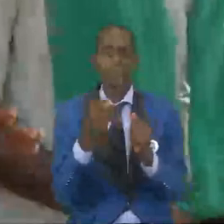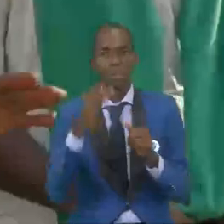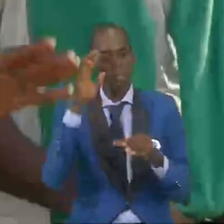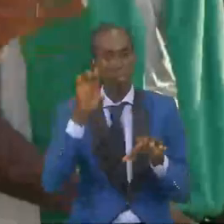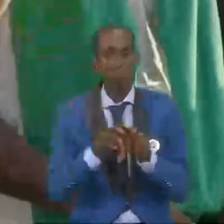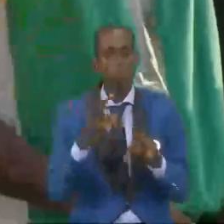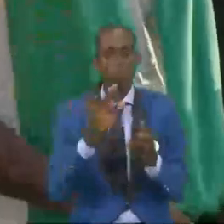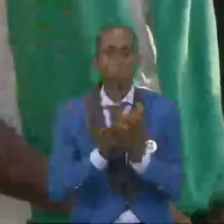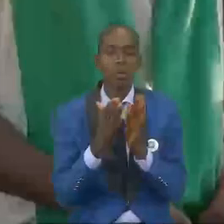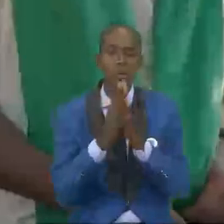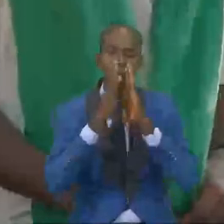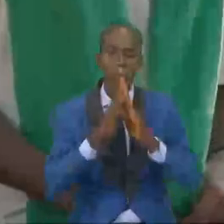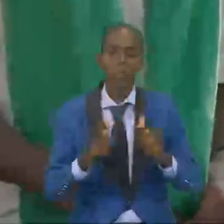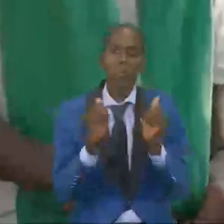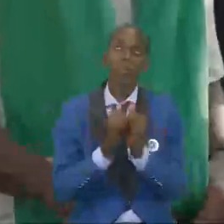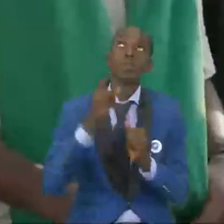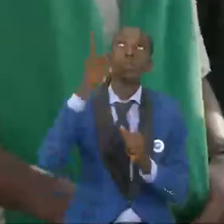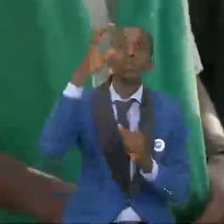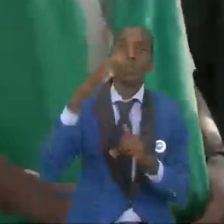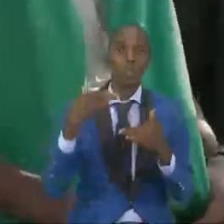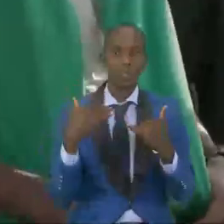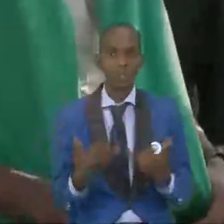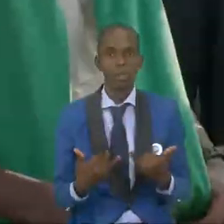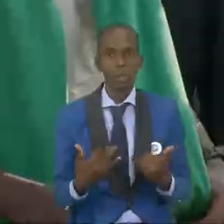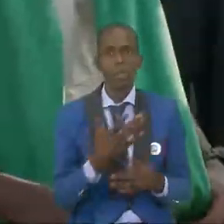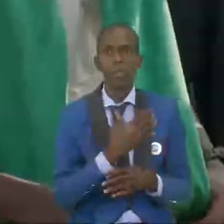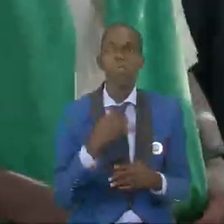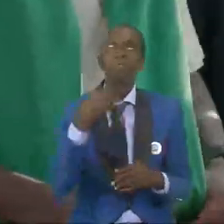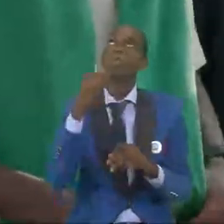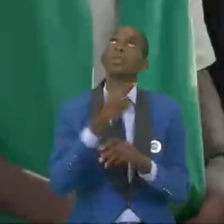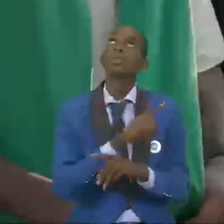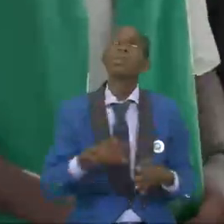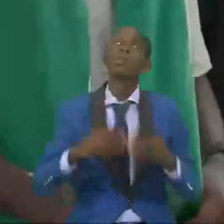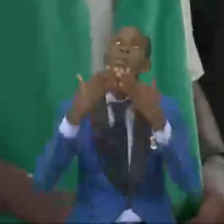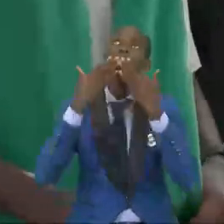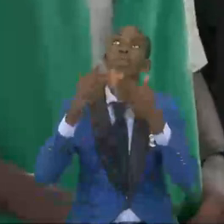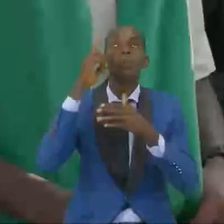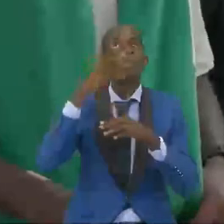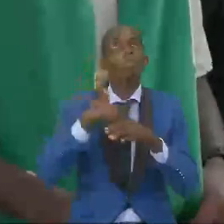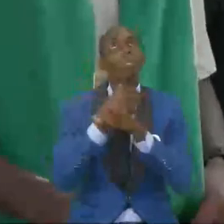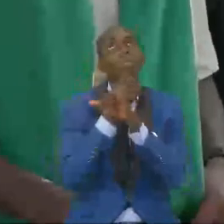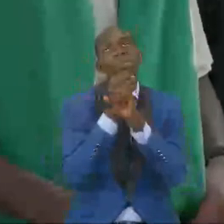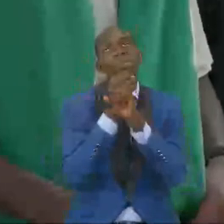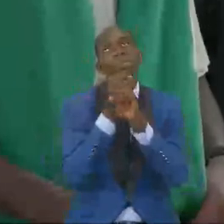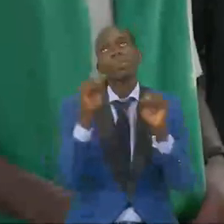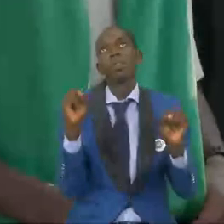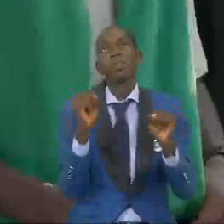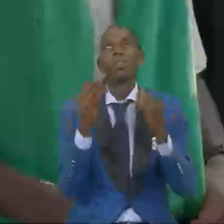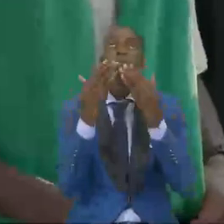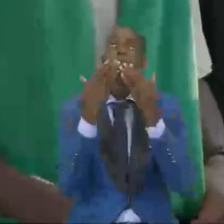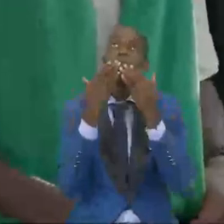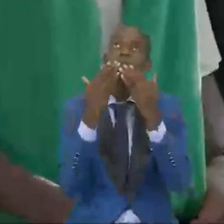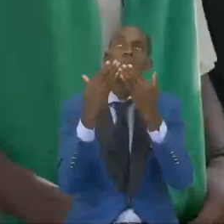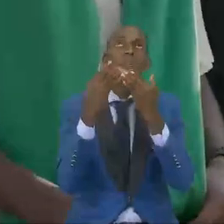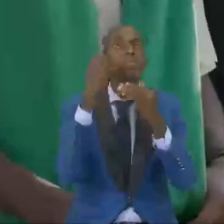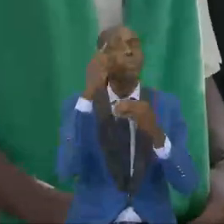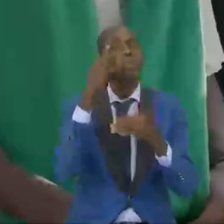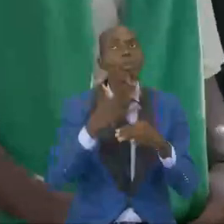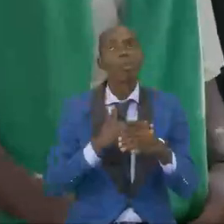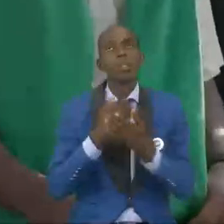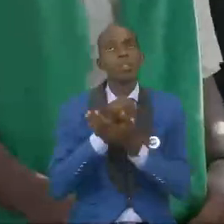Entre dans une alliance de paix avec Dieu en ce moment même et dis: Seigneur, merci pour